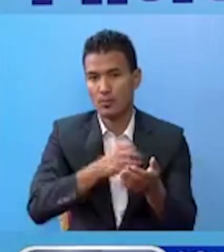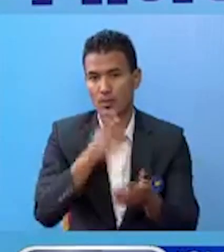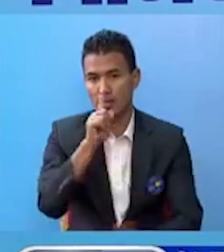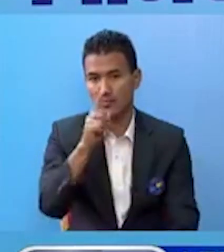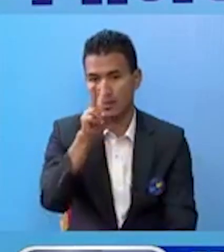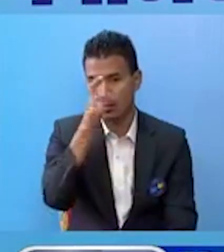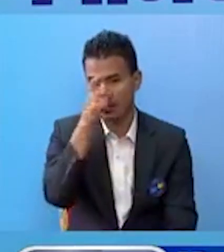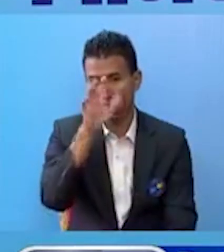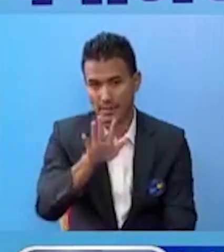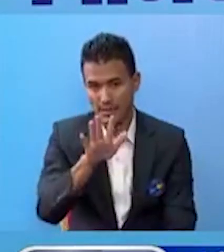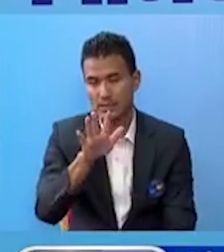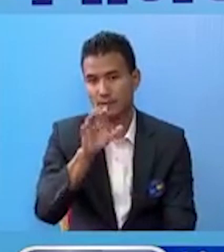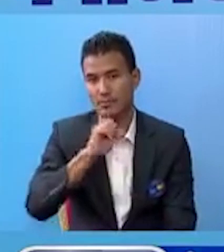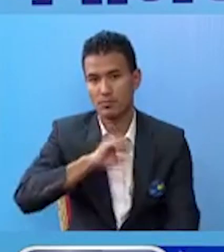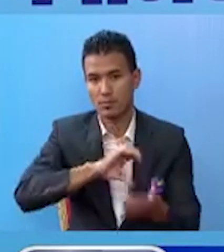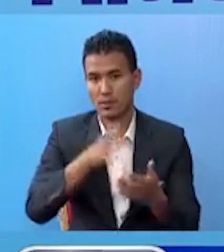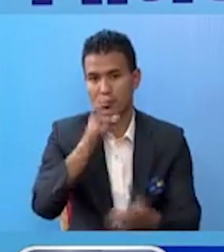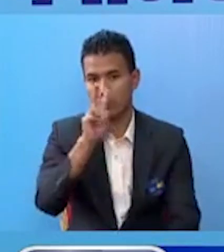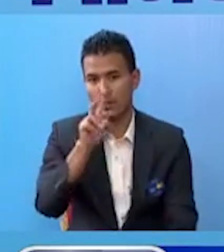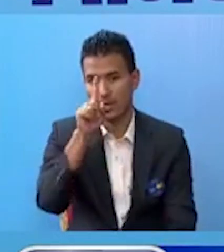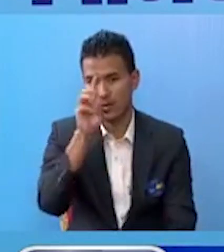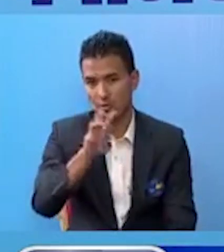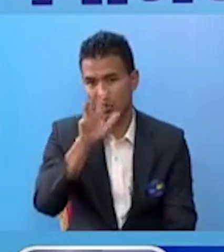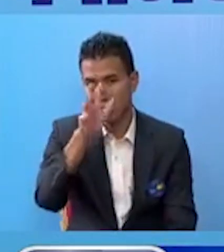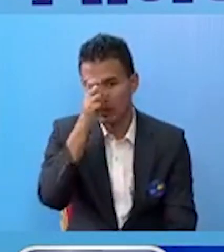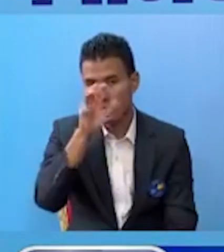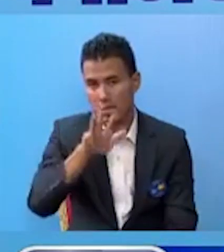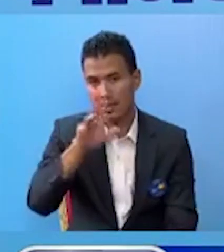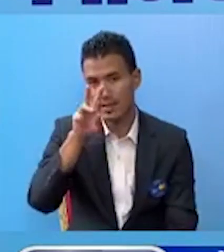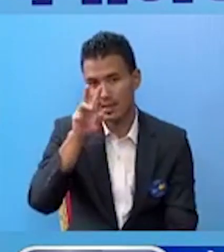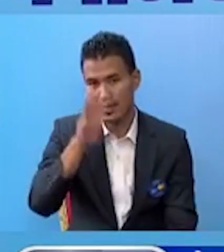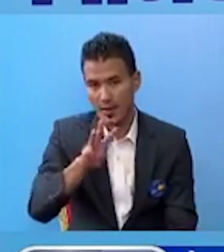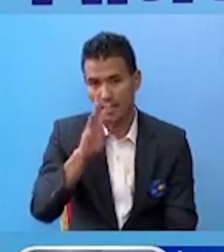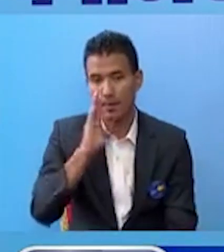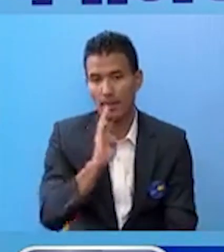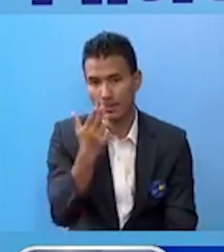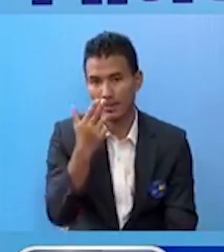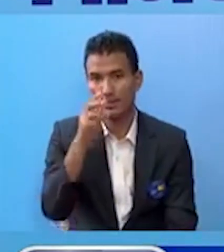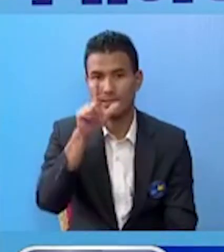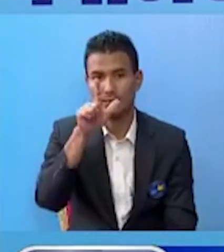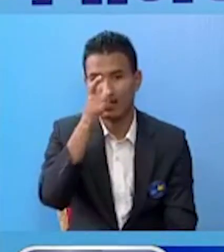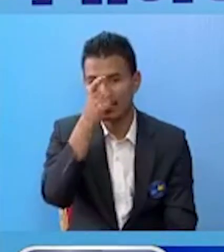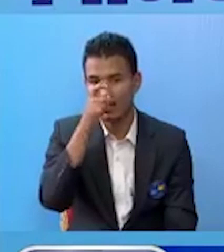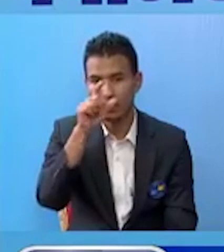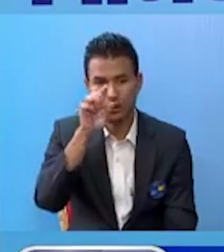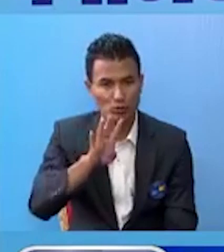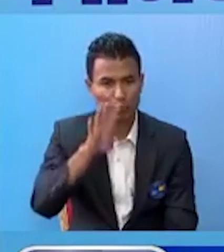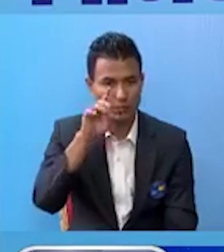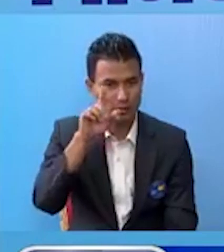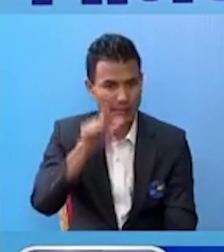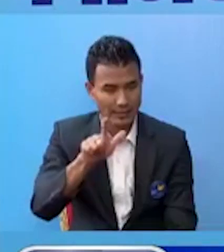एकमा 205, प्रदेश दुईमा 1,993, बागमती प्रदेशमा